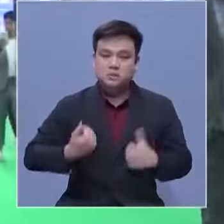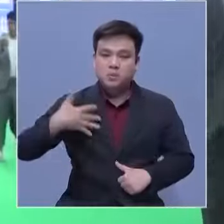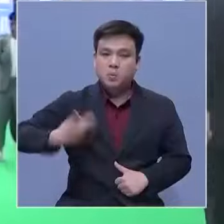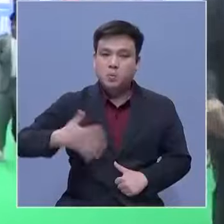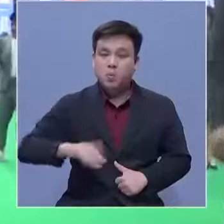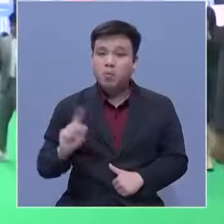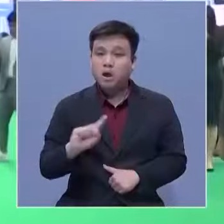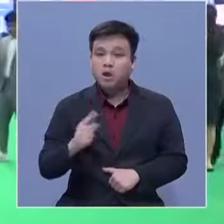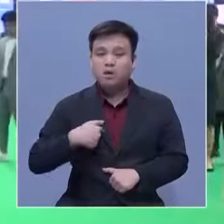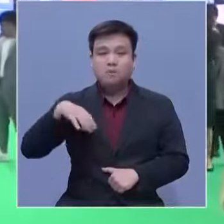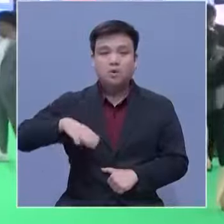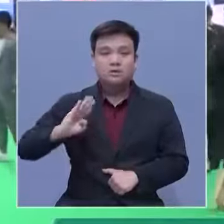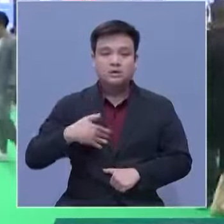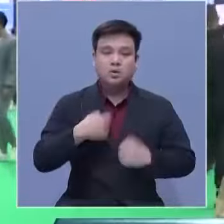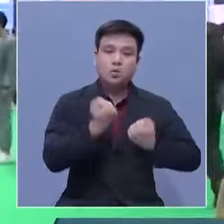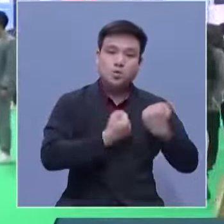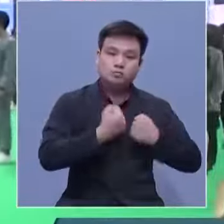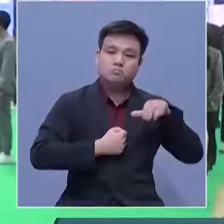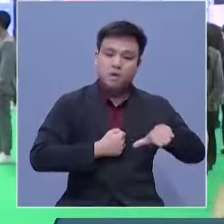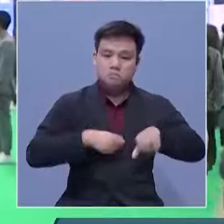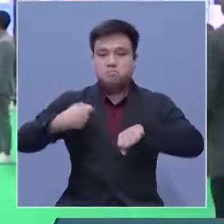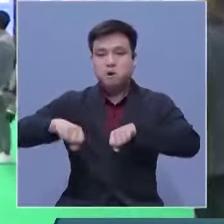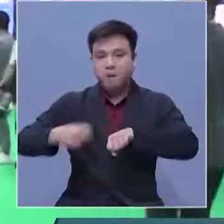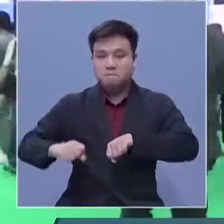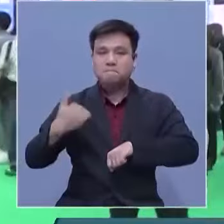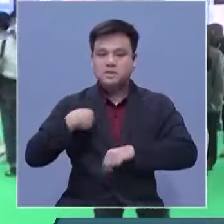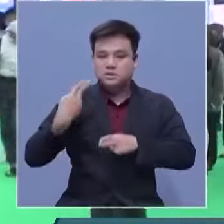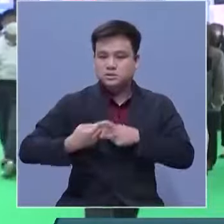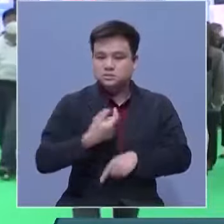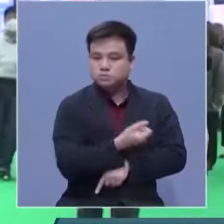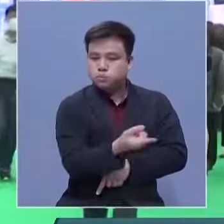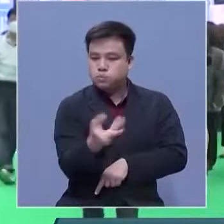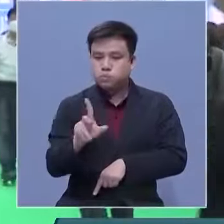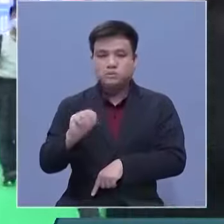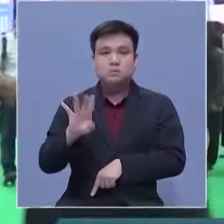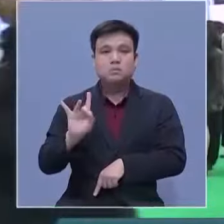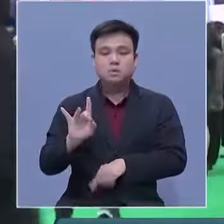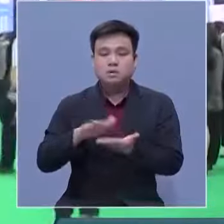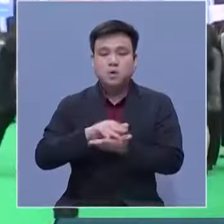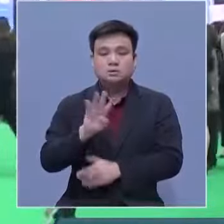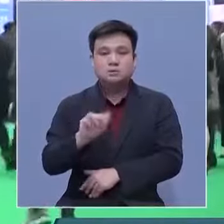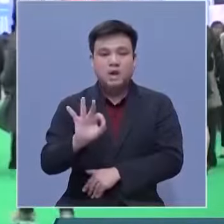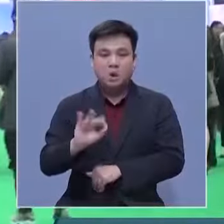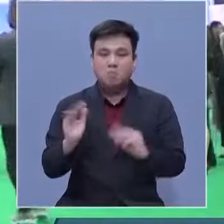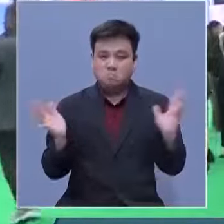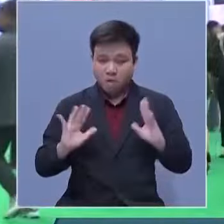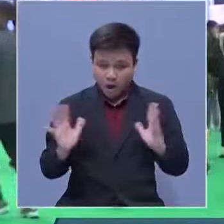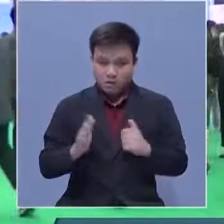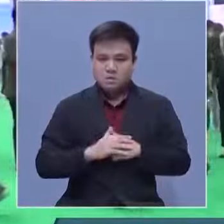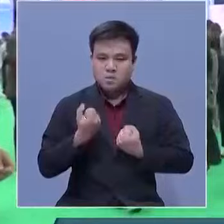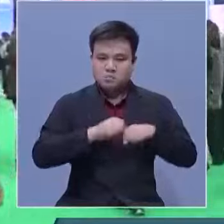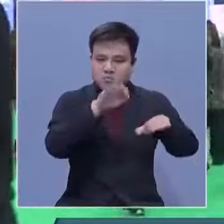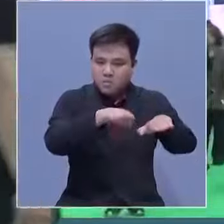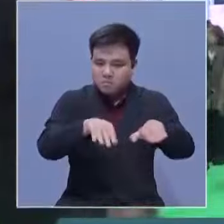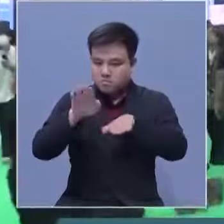ายรถยนต์และรถจักรยานยนต์เข้าร่วมมากถึง49แบรนด์ด้วยกันค่ะซึ่งเป็นจำนวนที่มากที่สุดเท่าที่เคยมีมาเลยนะคะนอกจากนี้ค่ะ